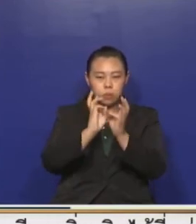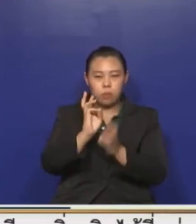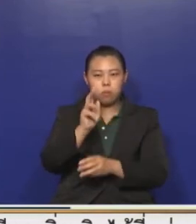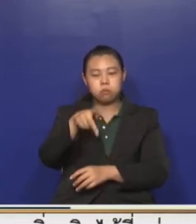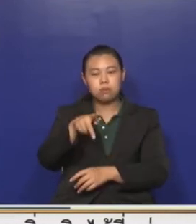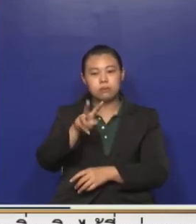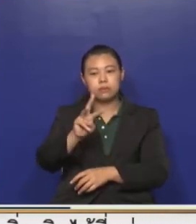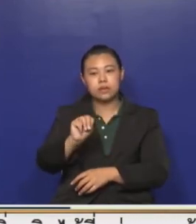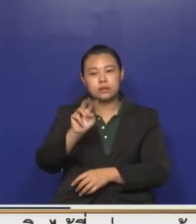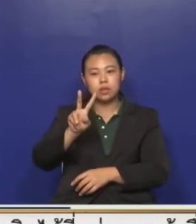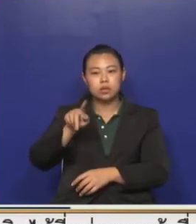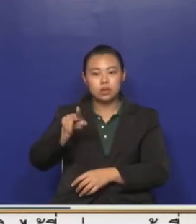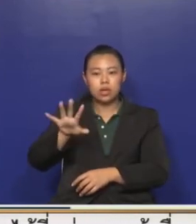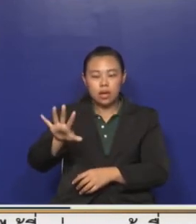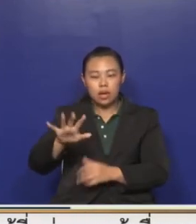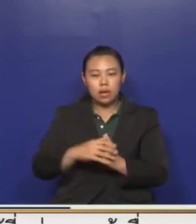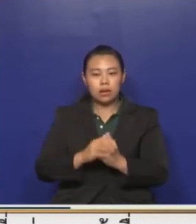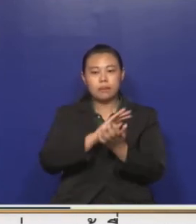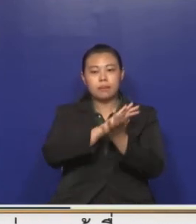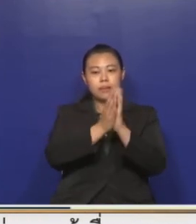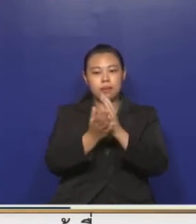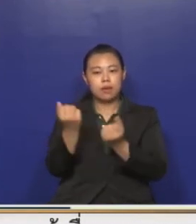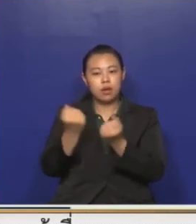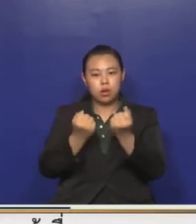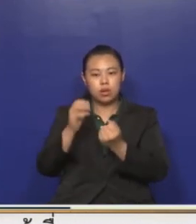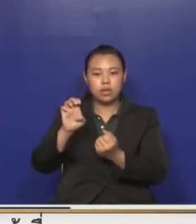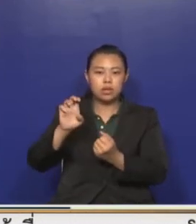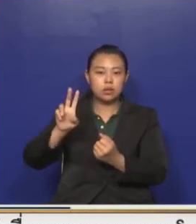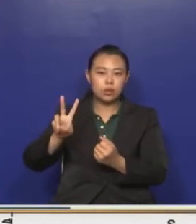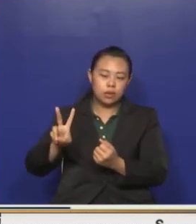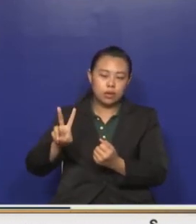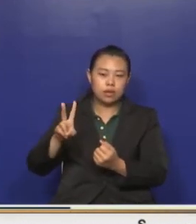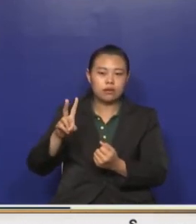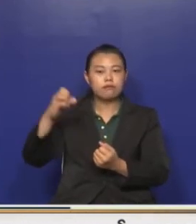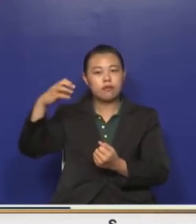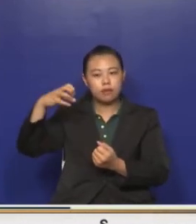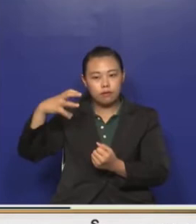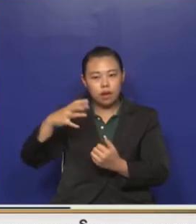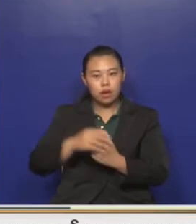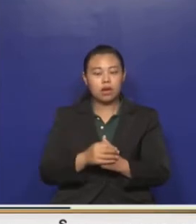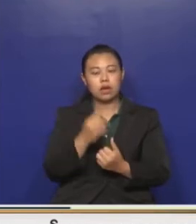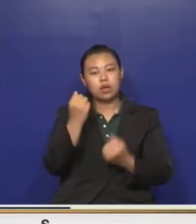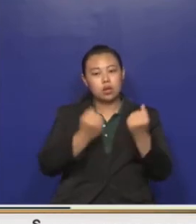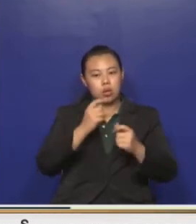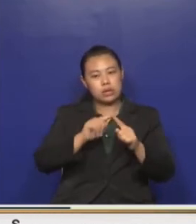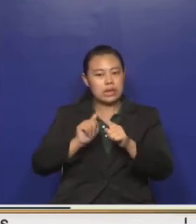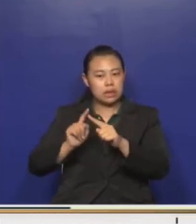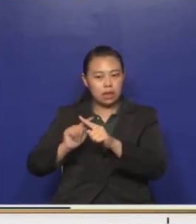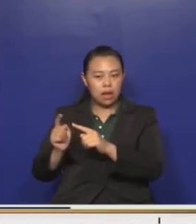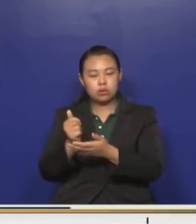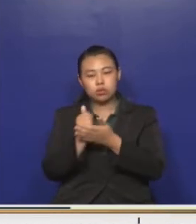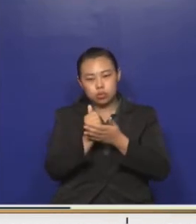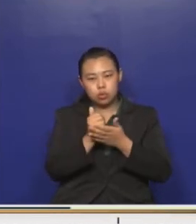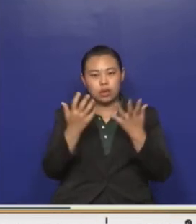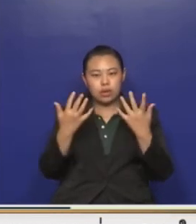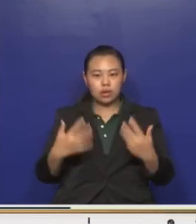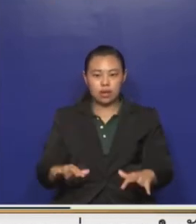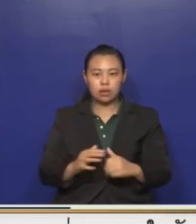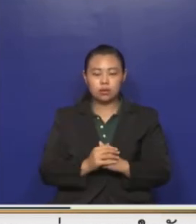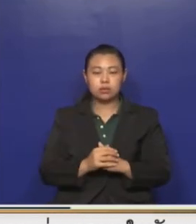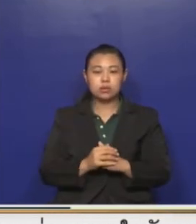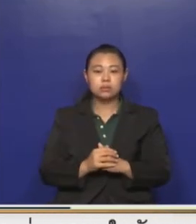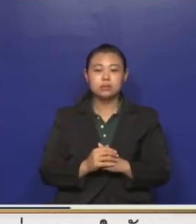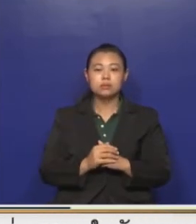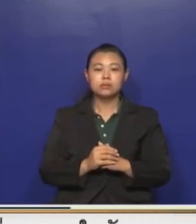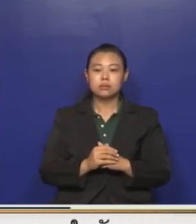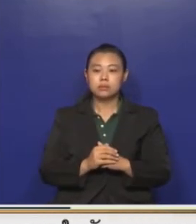ปัจุบัลมีการใช้ลดไฟฟ้า EV มีการใช้ลด Hybridในการที่จะลปริมาณ bo 2.5 เกิดขึ้มากมายแตบาง